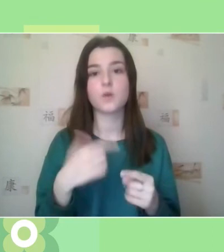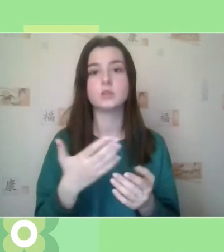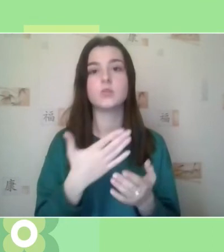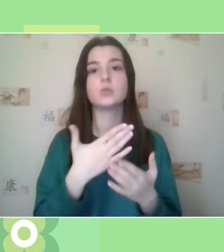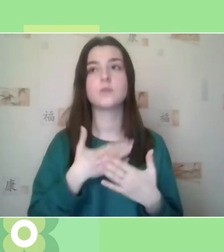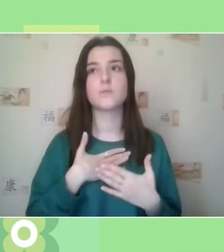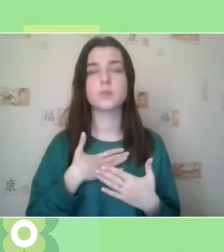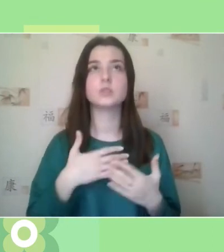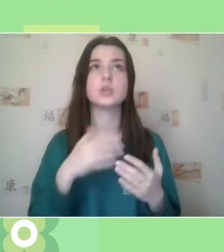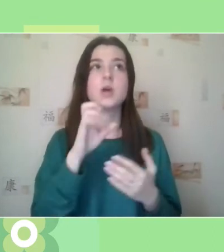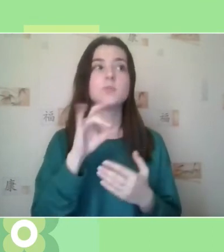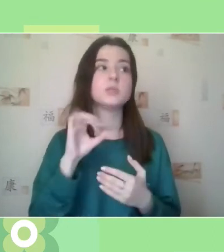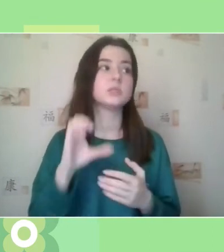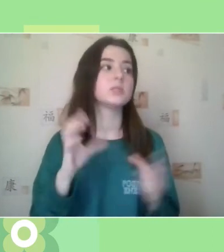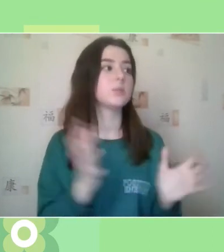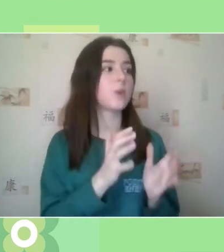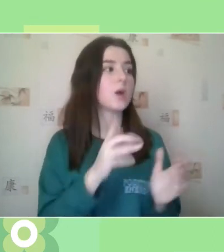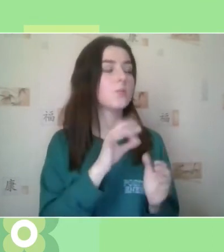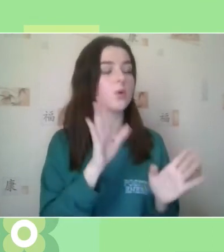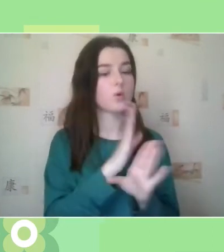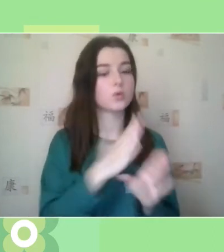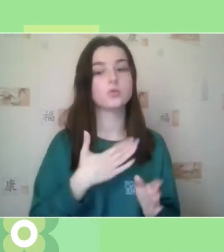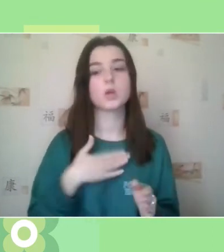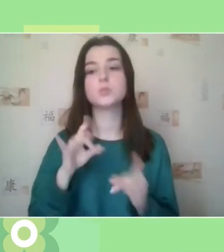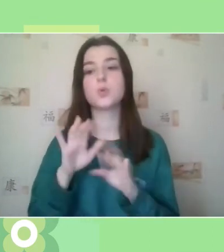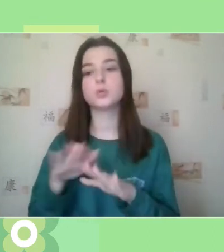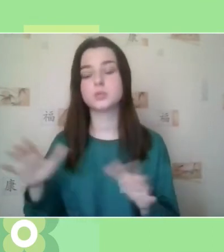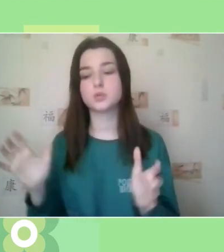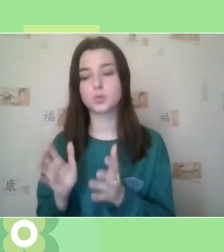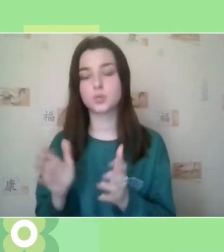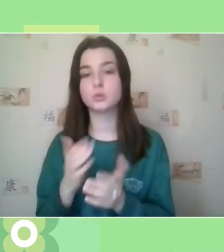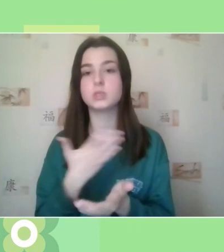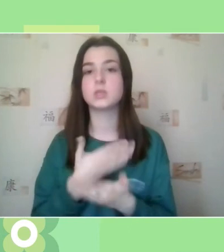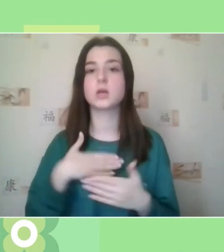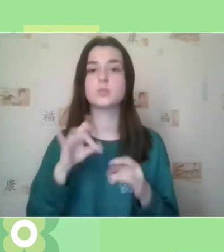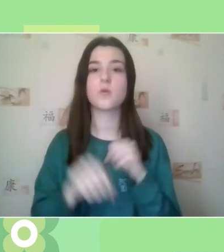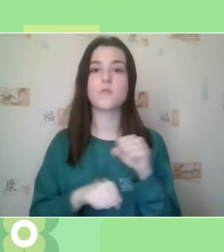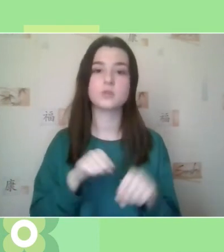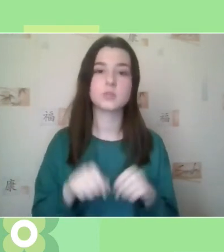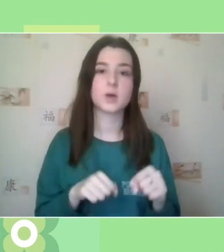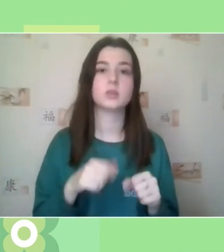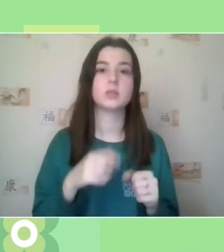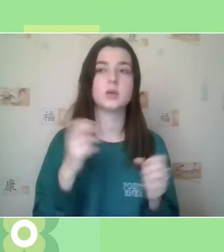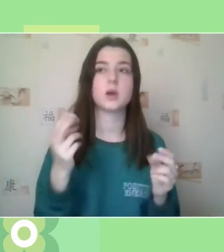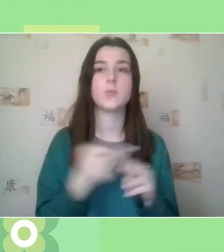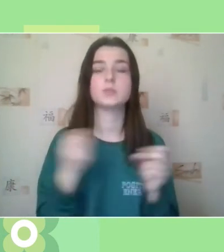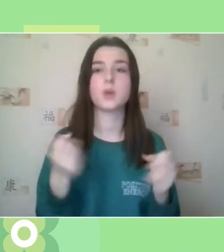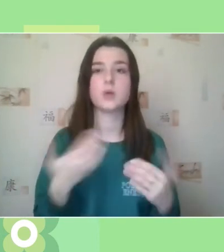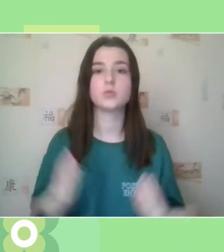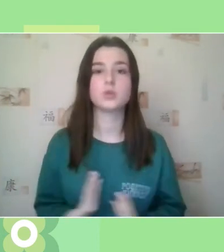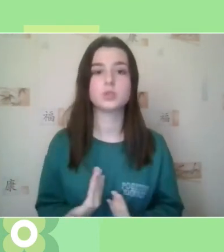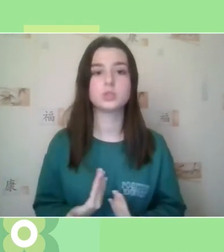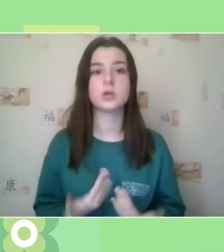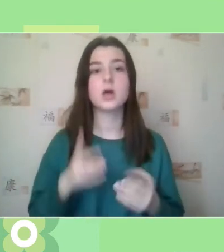про екологію, наш бізнес турбується про діток, наш бізнес переймається велосипедною там безпекою